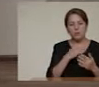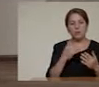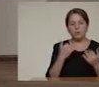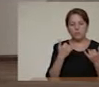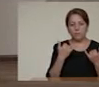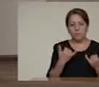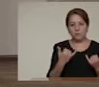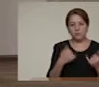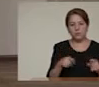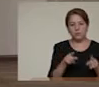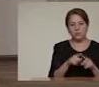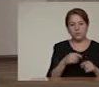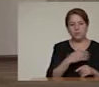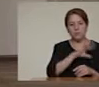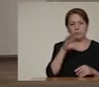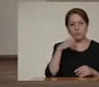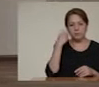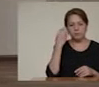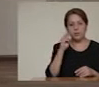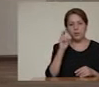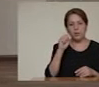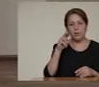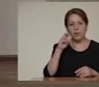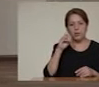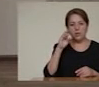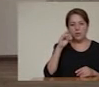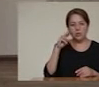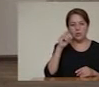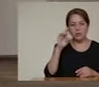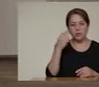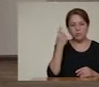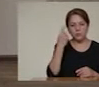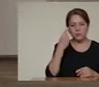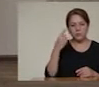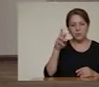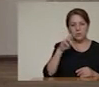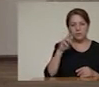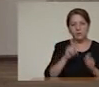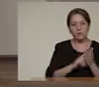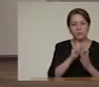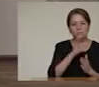ham sizga ma'lum kalendar hisobimiz 1-yanvardan boshlanadi.